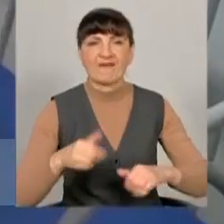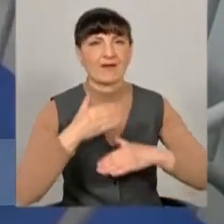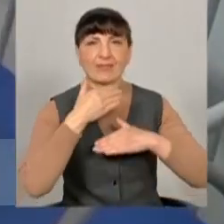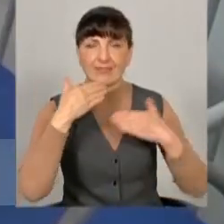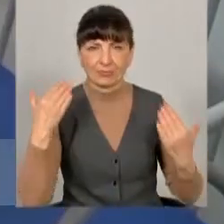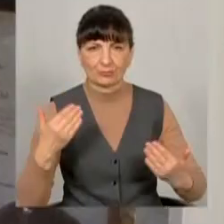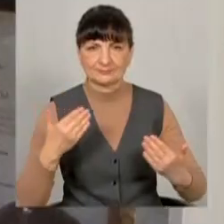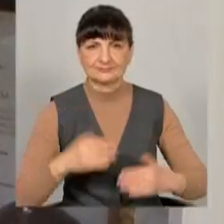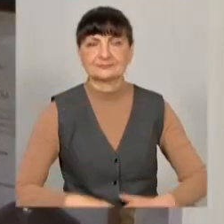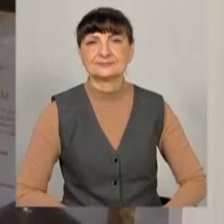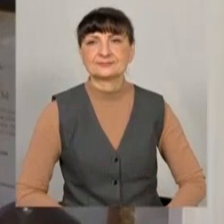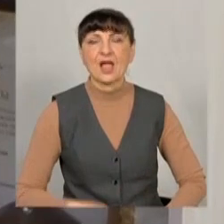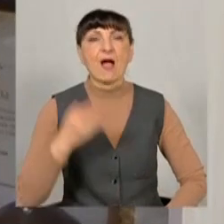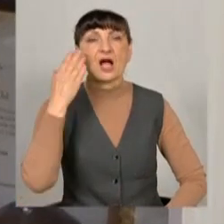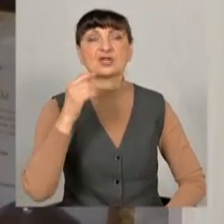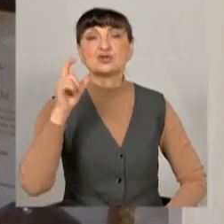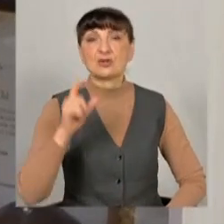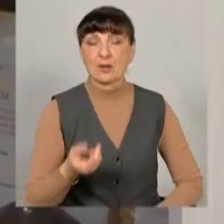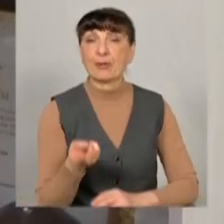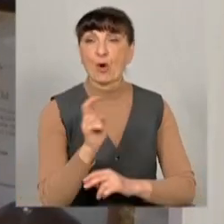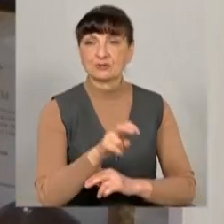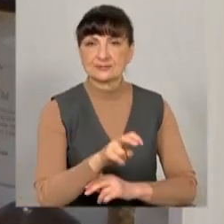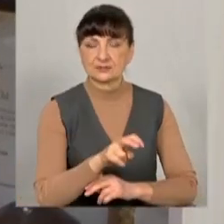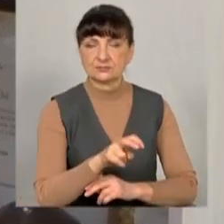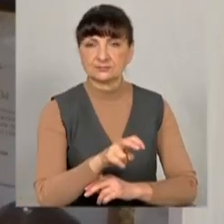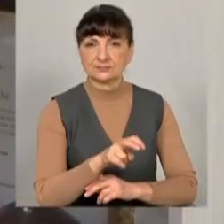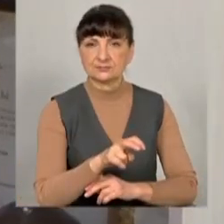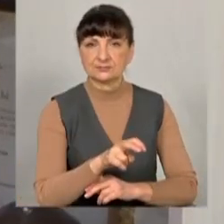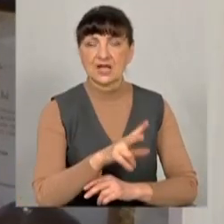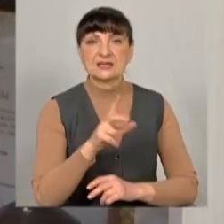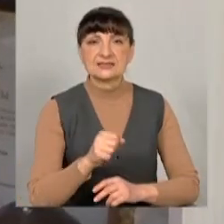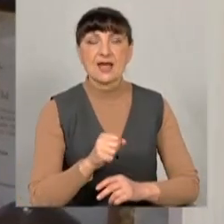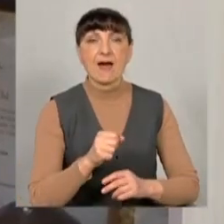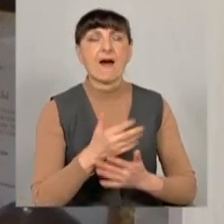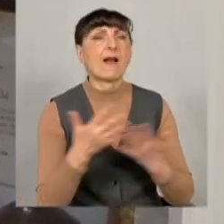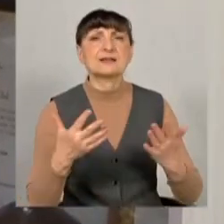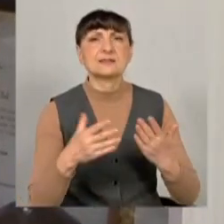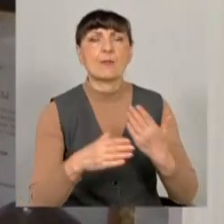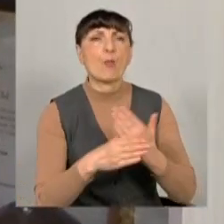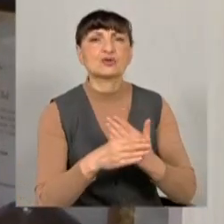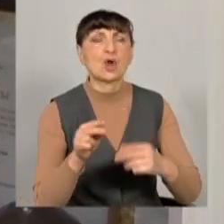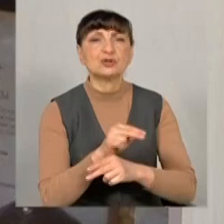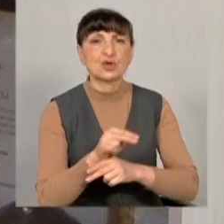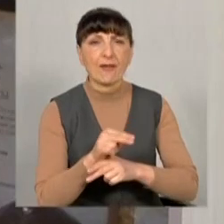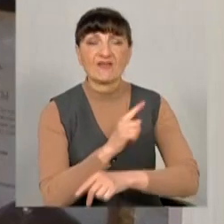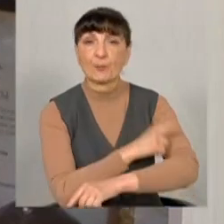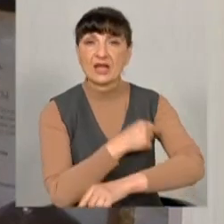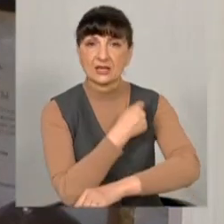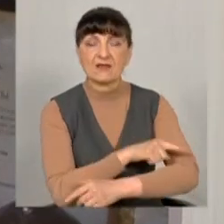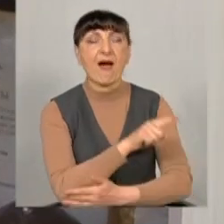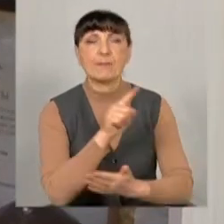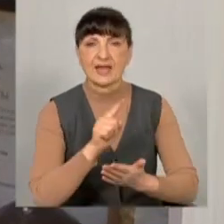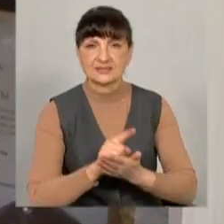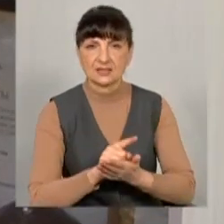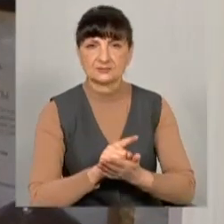отмечают специалисты. Когда человек, пациент приходит за той или иной услугой, поликлиника она